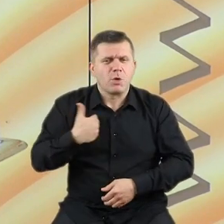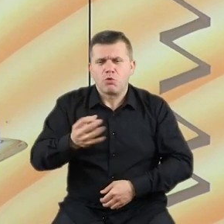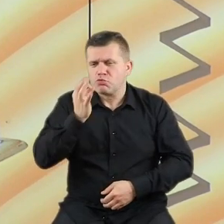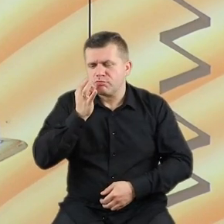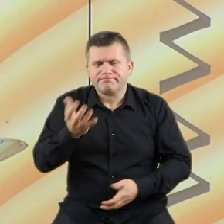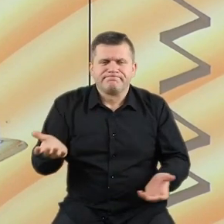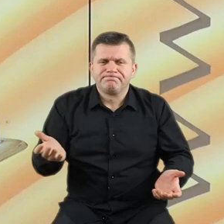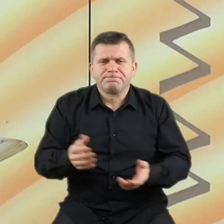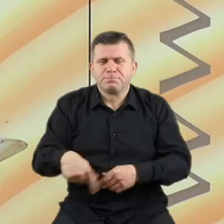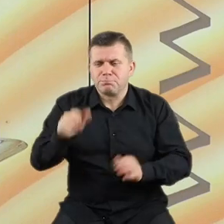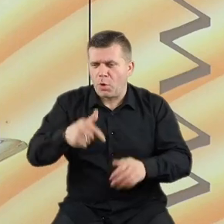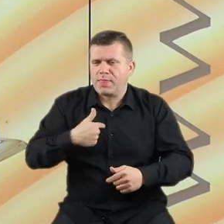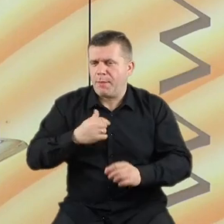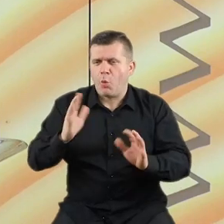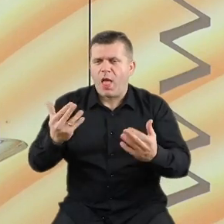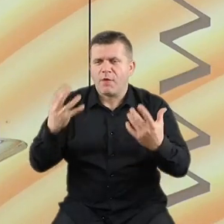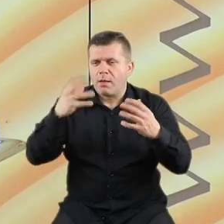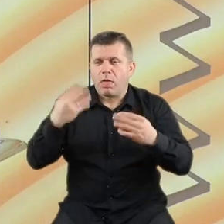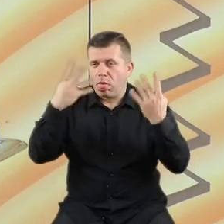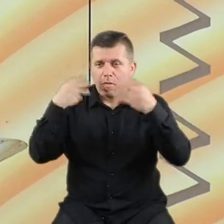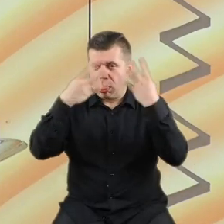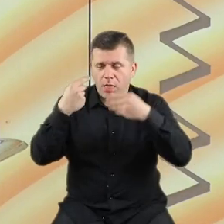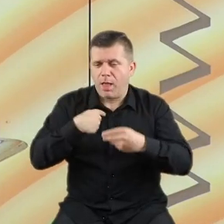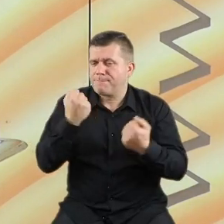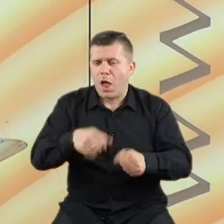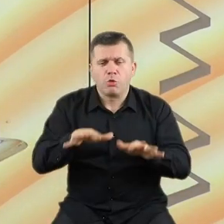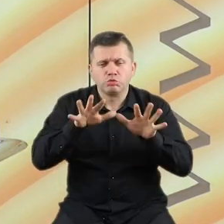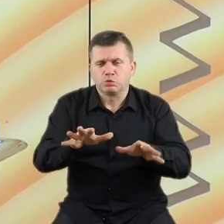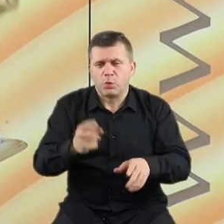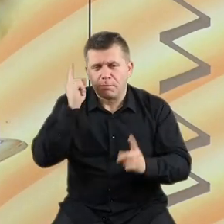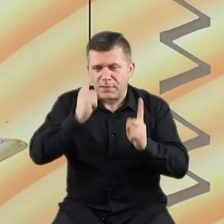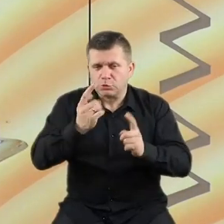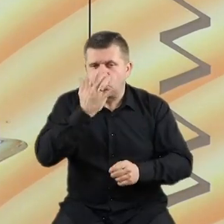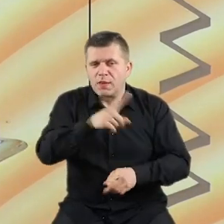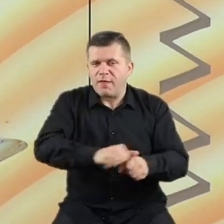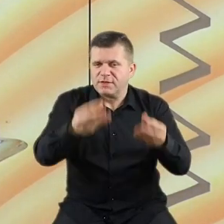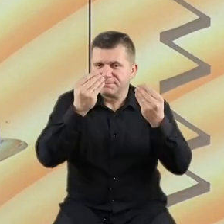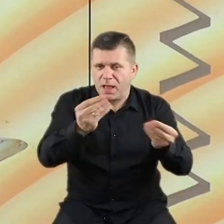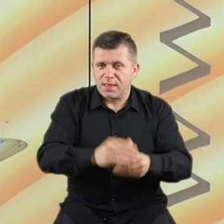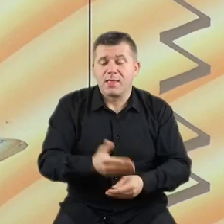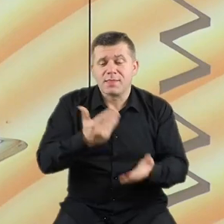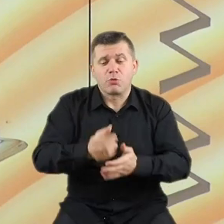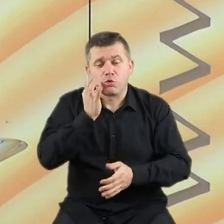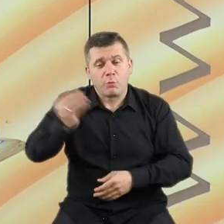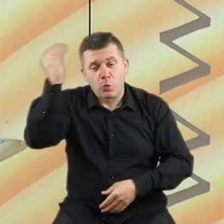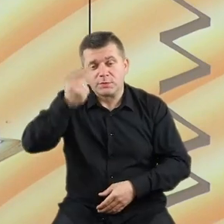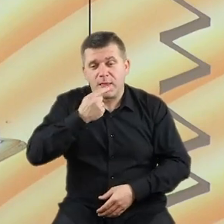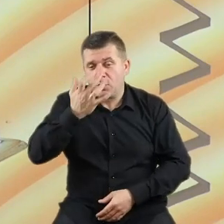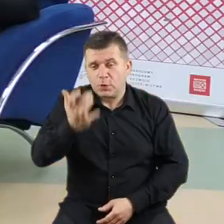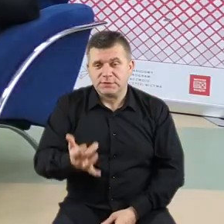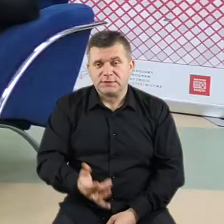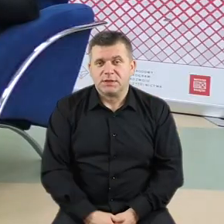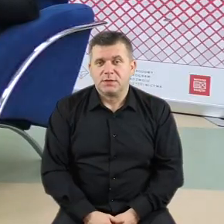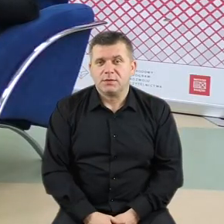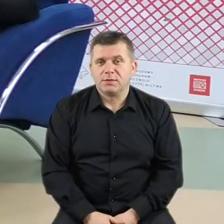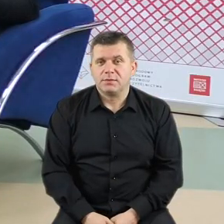świetnym produktem do zmanipulowania. Bardzo długo uważałam, że w ogóle Rosjanie są wspaniali. Dlatego tak się dobrze uczyłam tego rosyjskiego.